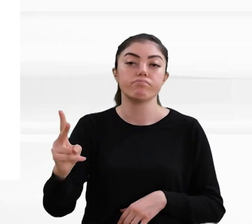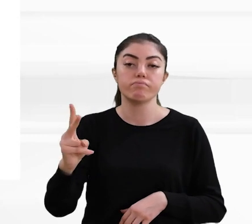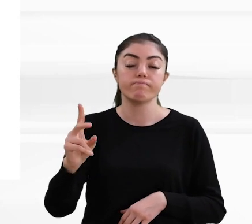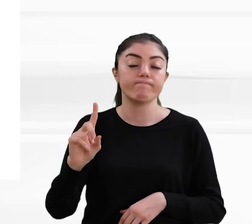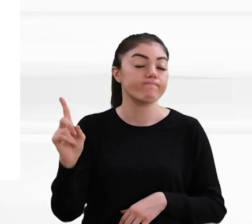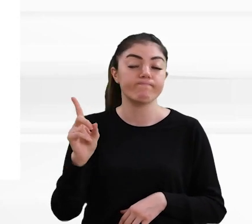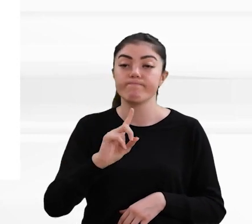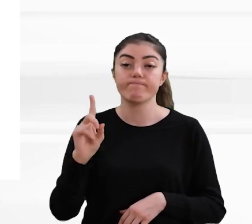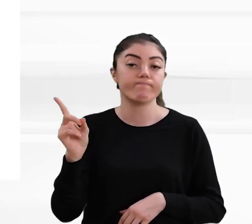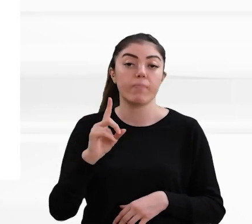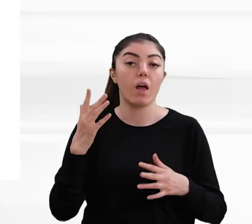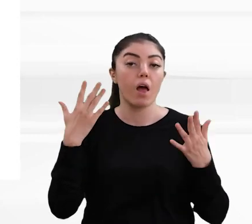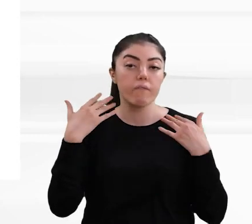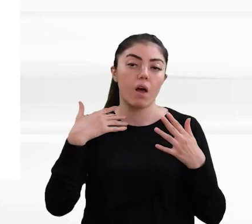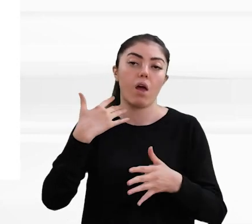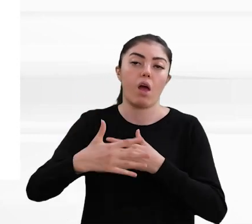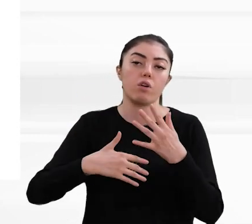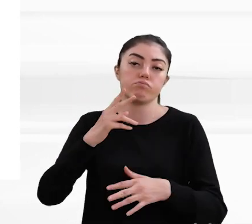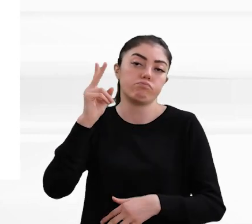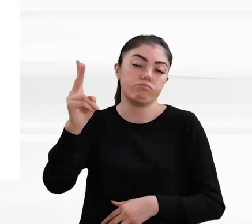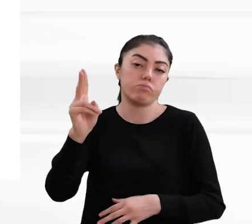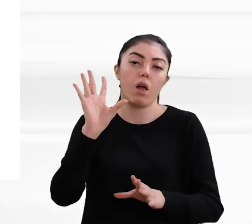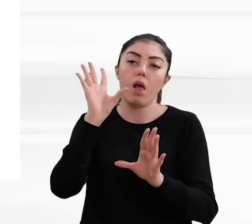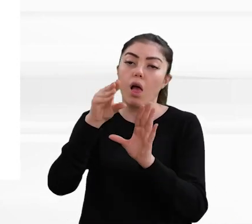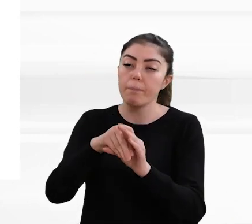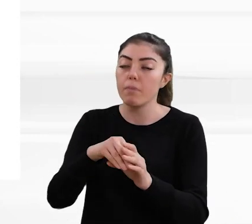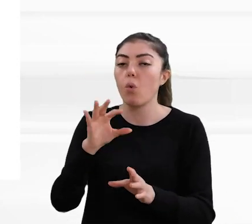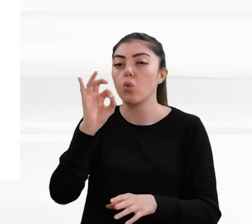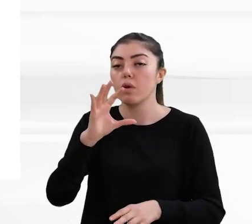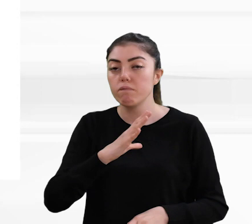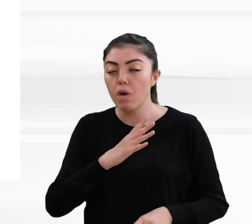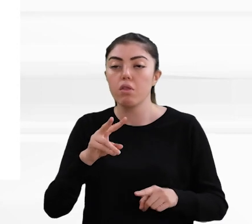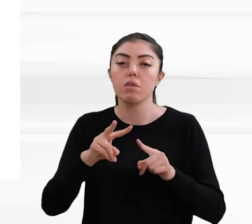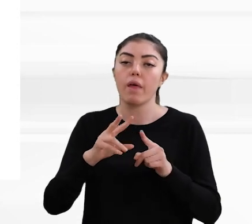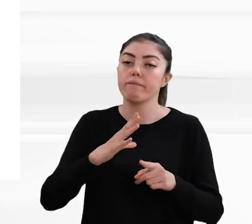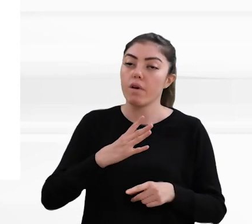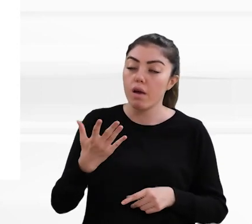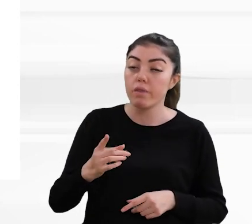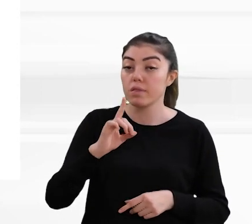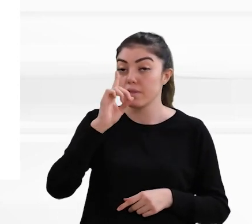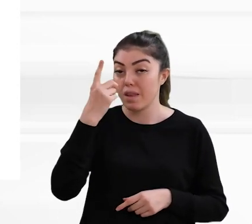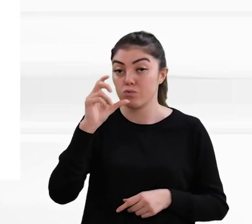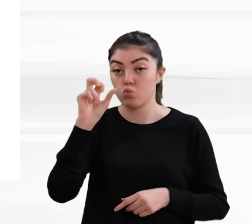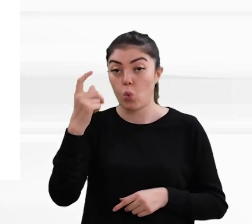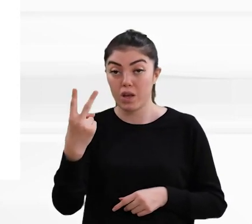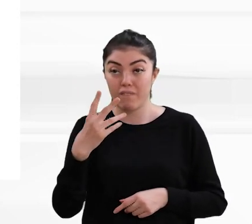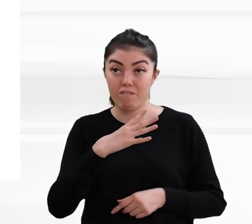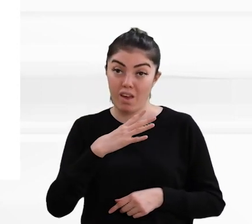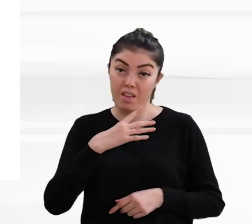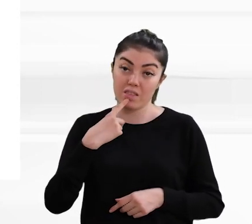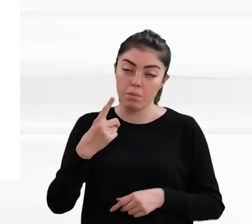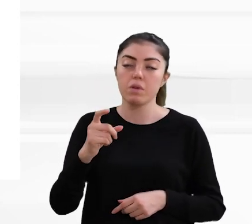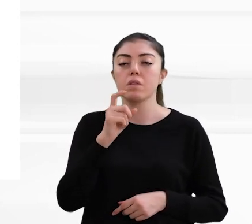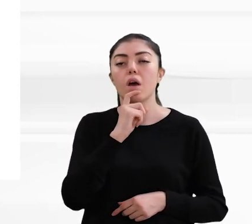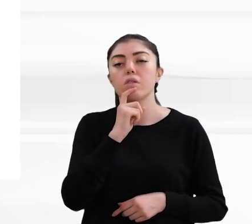bulunur Halbuki hava Bir karışım içerisinde Kullanmadığımız oksijen de var azot da var ve sadece karbondioksit bulunur